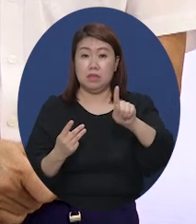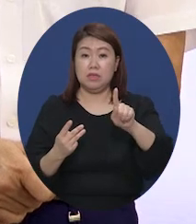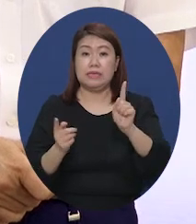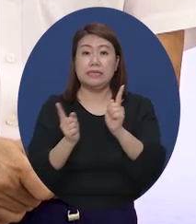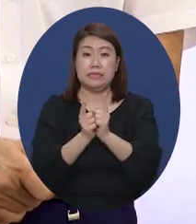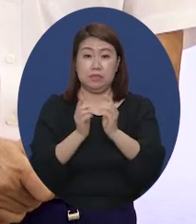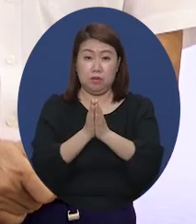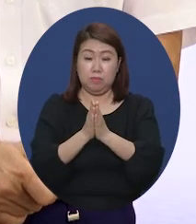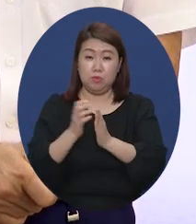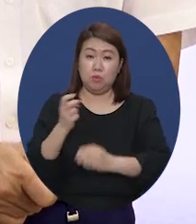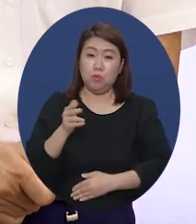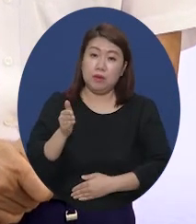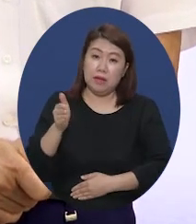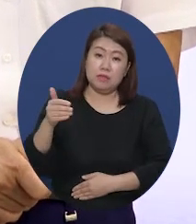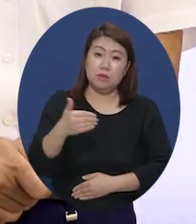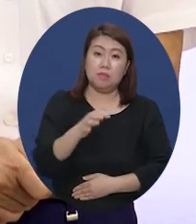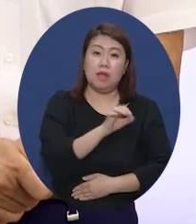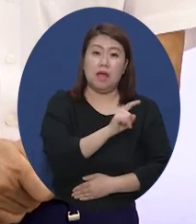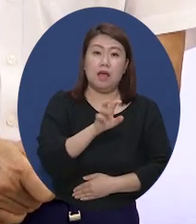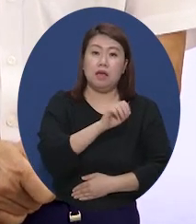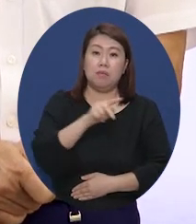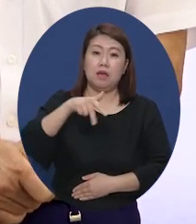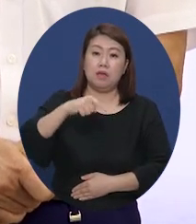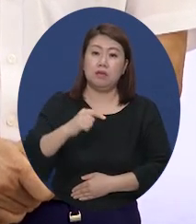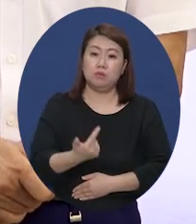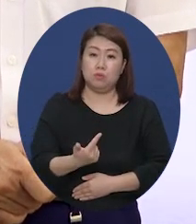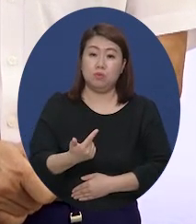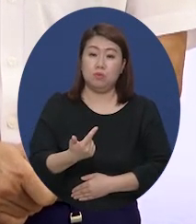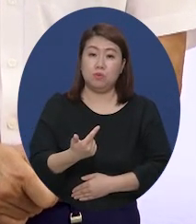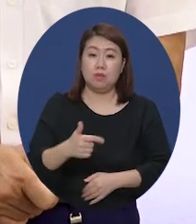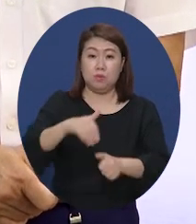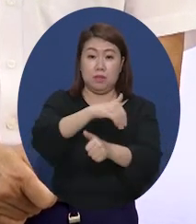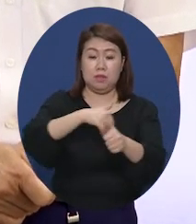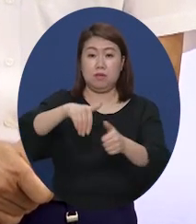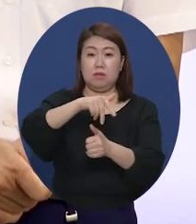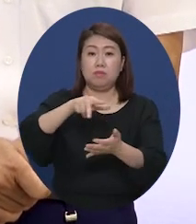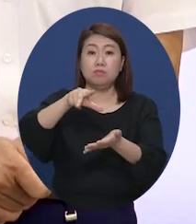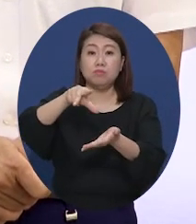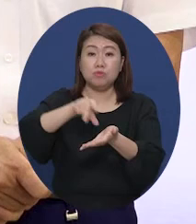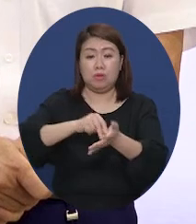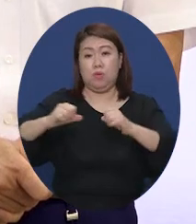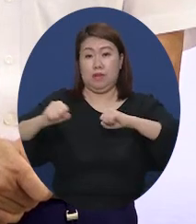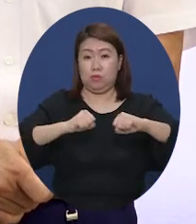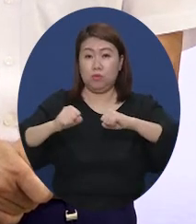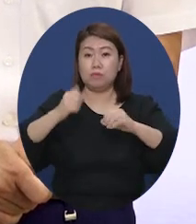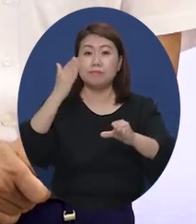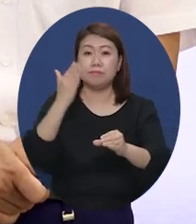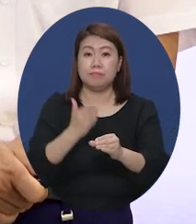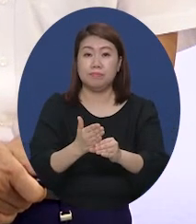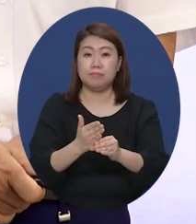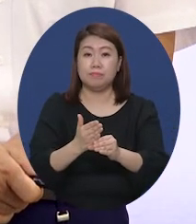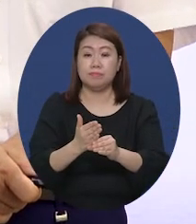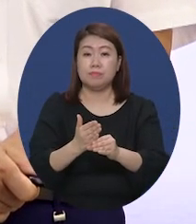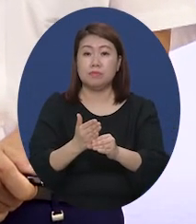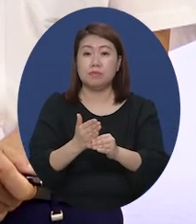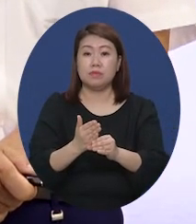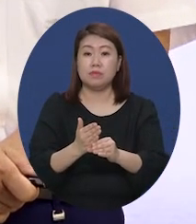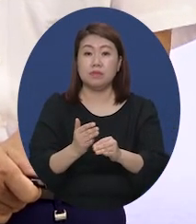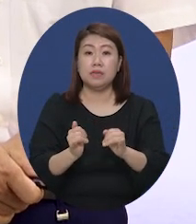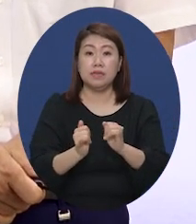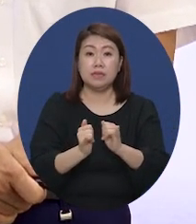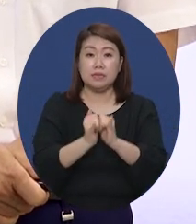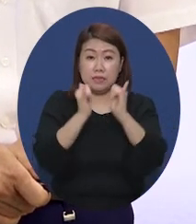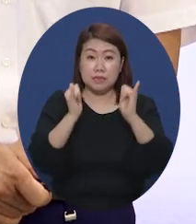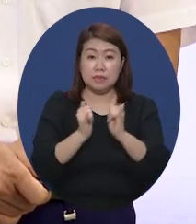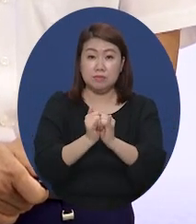3분의 1가량이 직접적이든 간접적이든 아마존과 그 브라질 전체 환경 문제에 관련된 활동을 하고 있다고 해요.